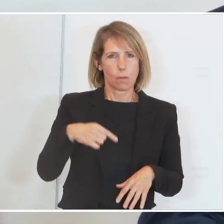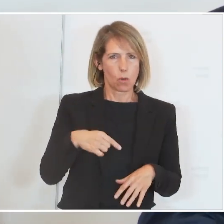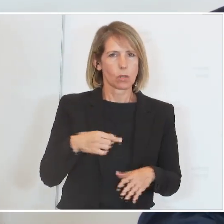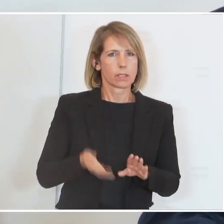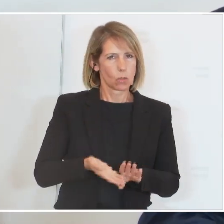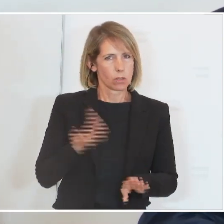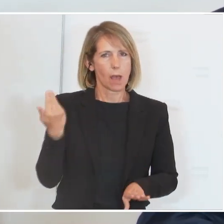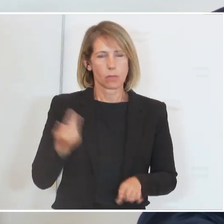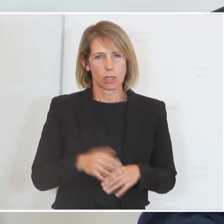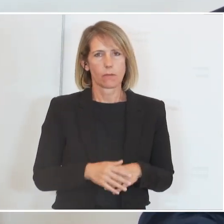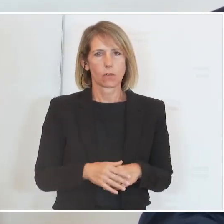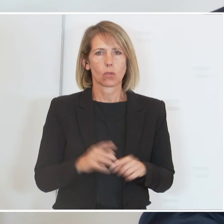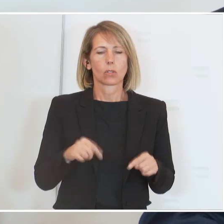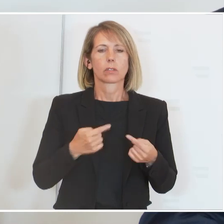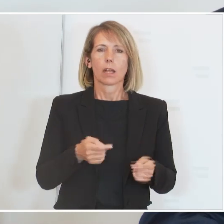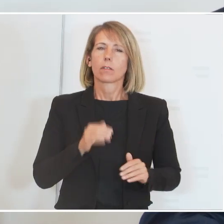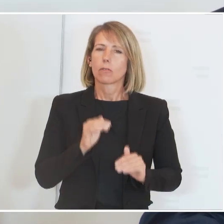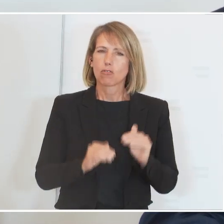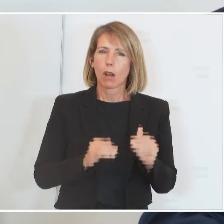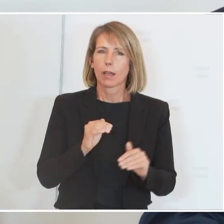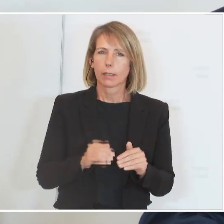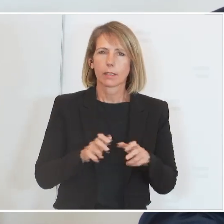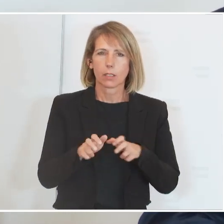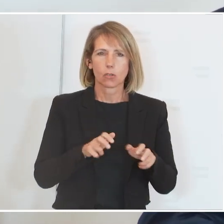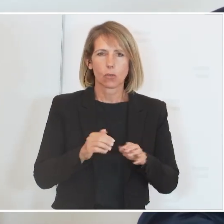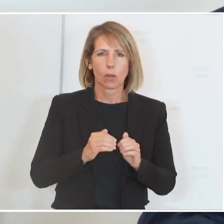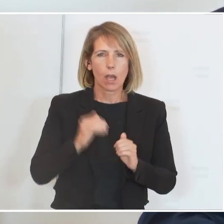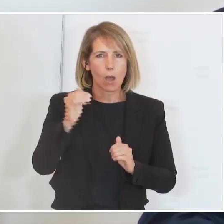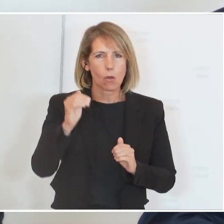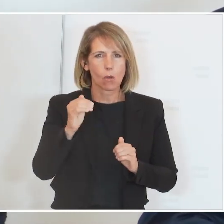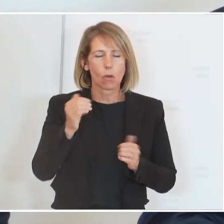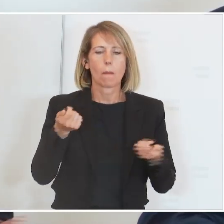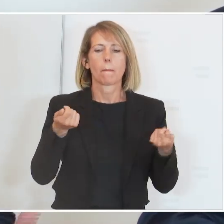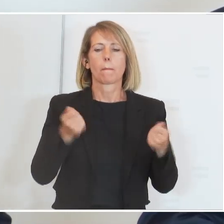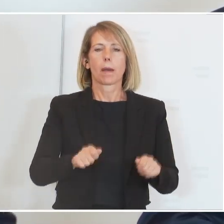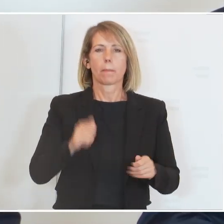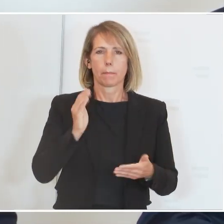damit die schleichende Steuererhöhung endgültig beenden.